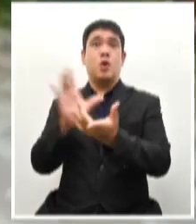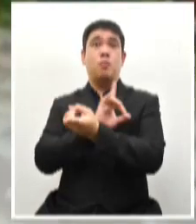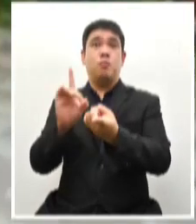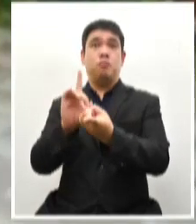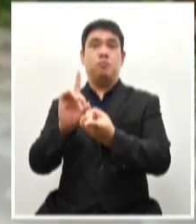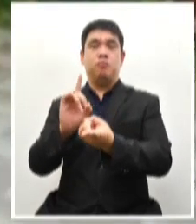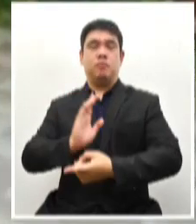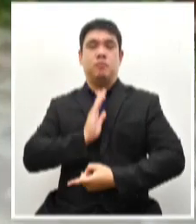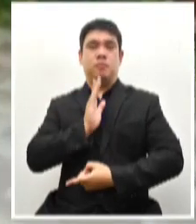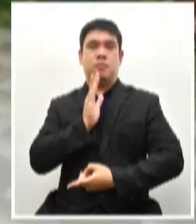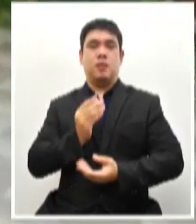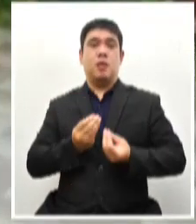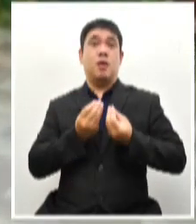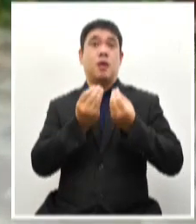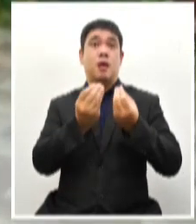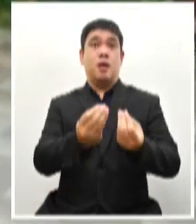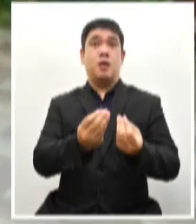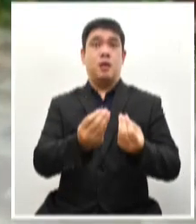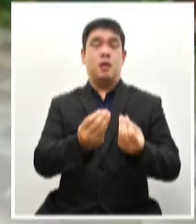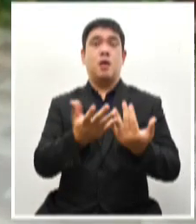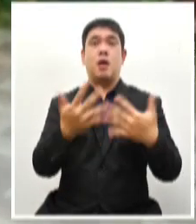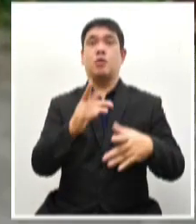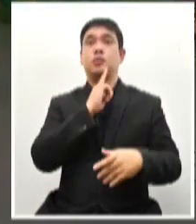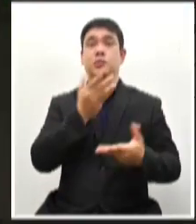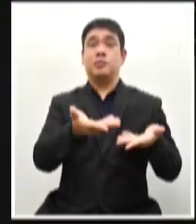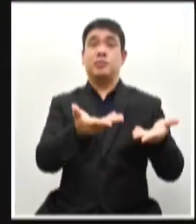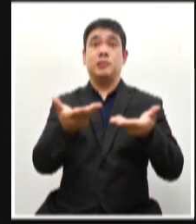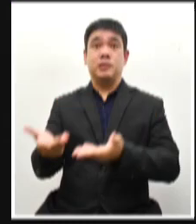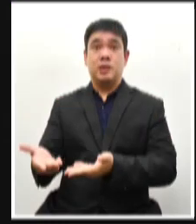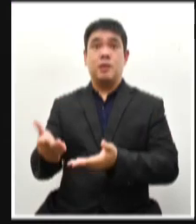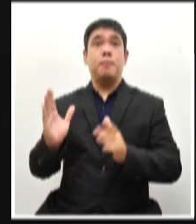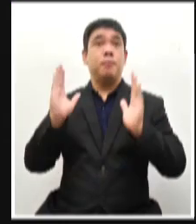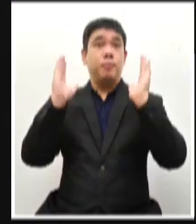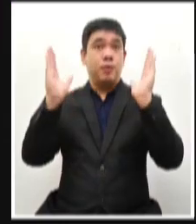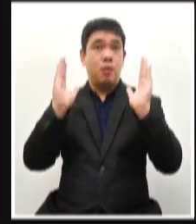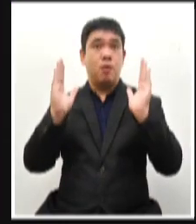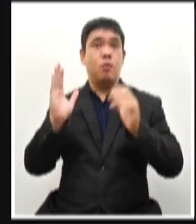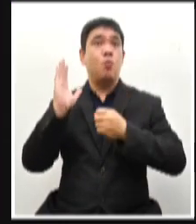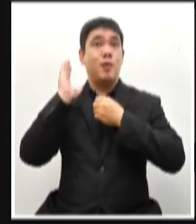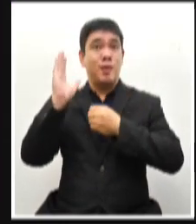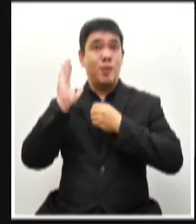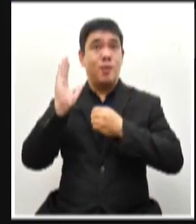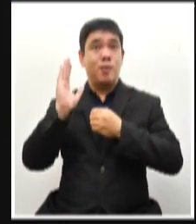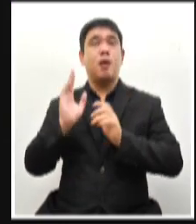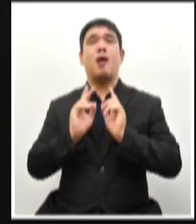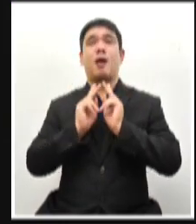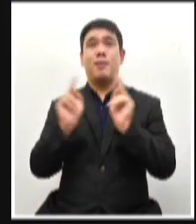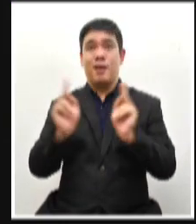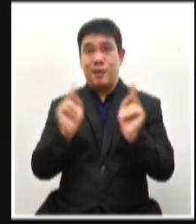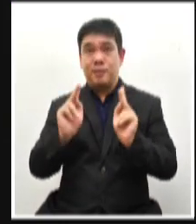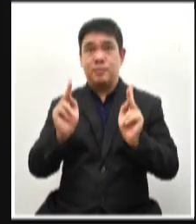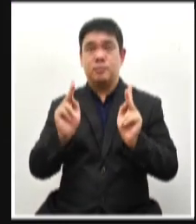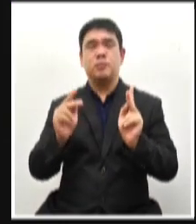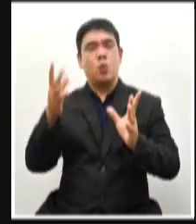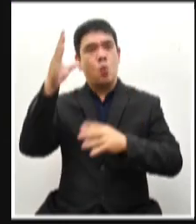ข้างและได้เชิญให้ไปเป็นพิธีกรวิทยากรกรรมการให้